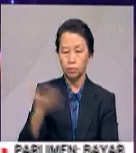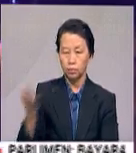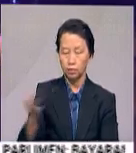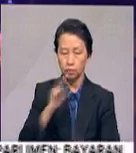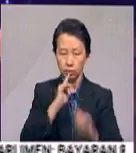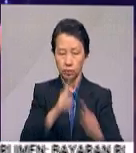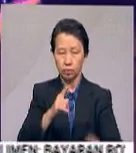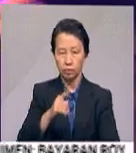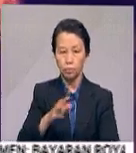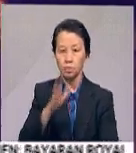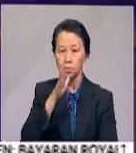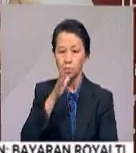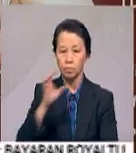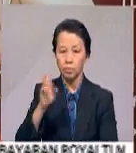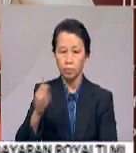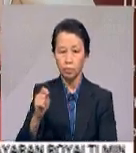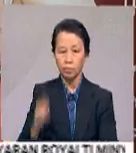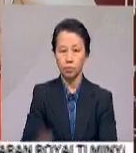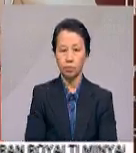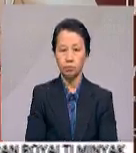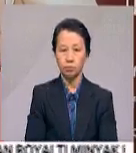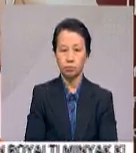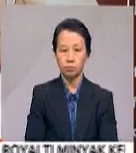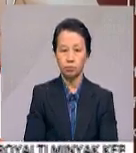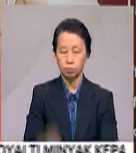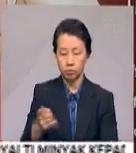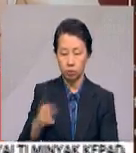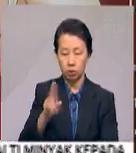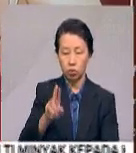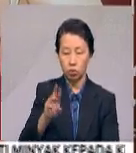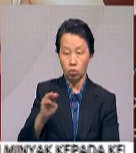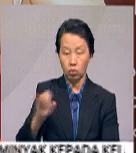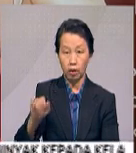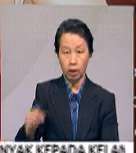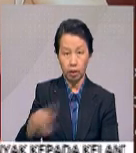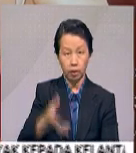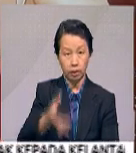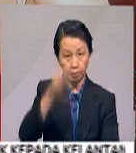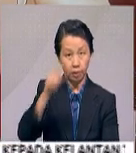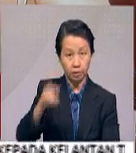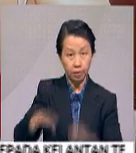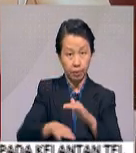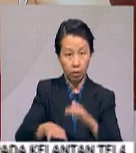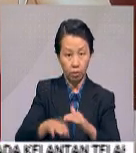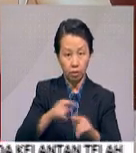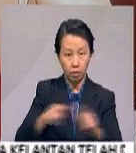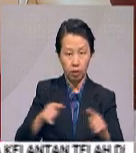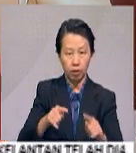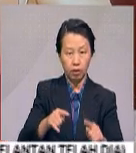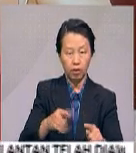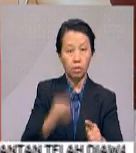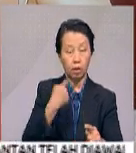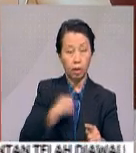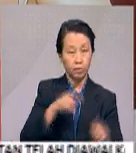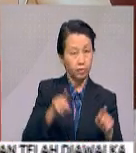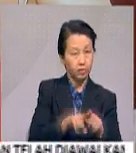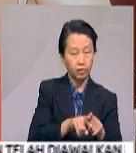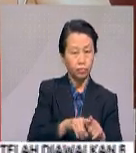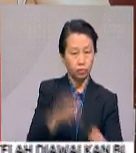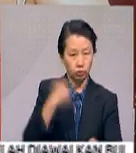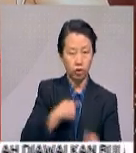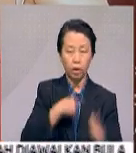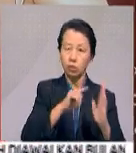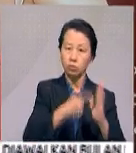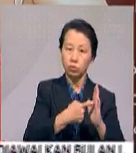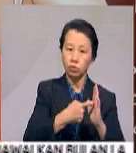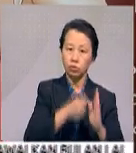jawapan daripada Maitinya. Seumai saya nak dia belajar daripada bawah macam mana saya bermula dulu tapi dia terlalu awal bermula. Saya dulu